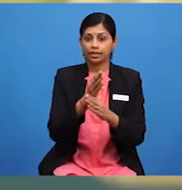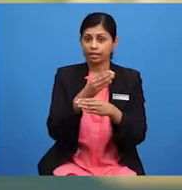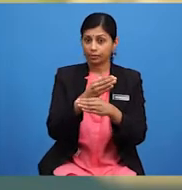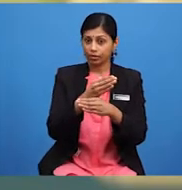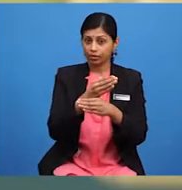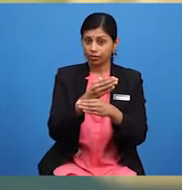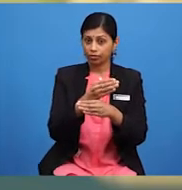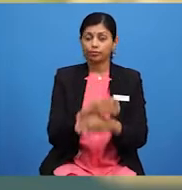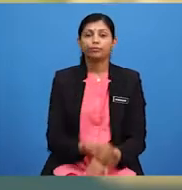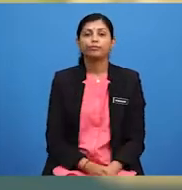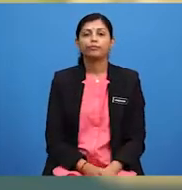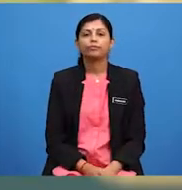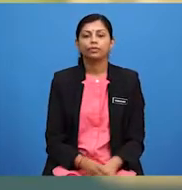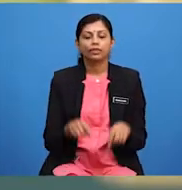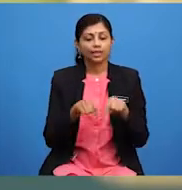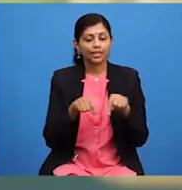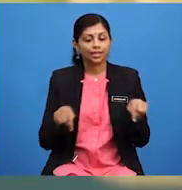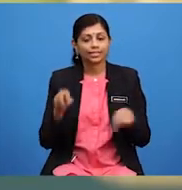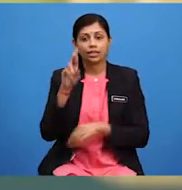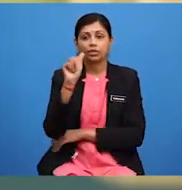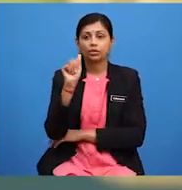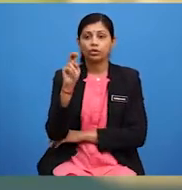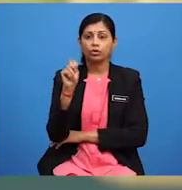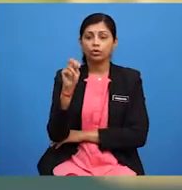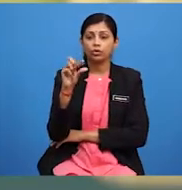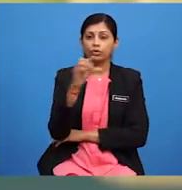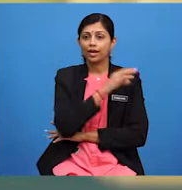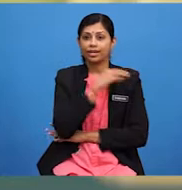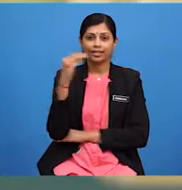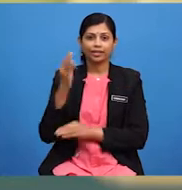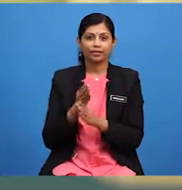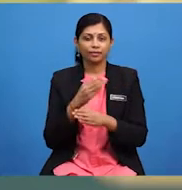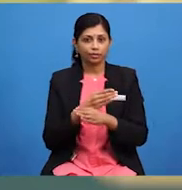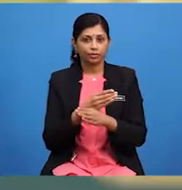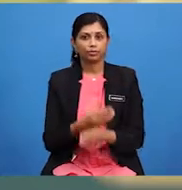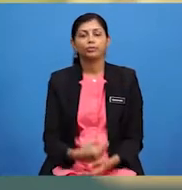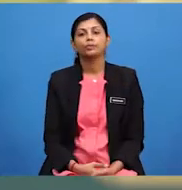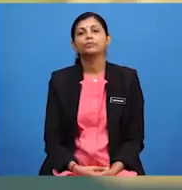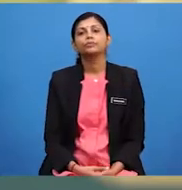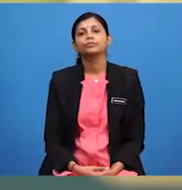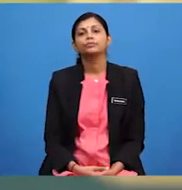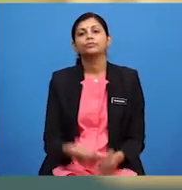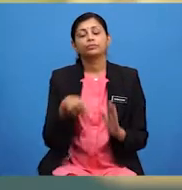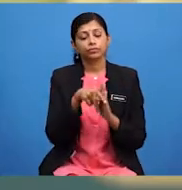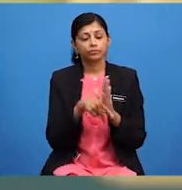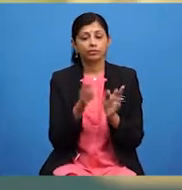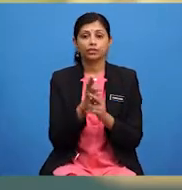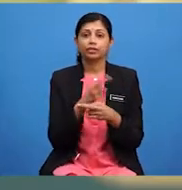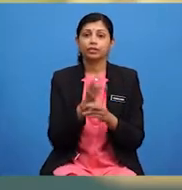iaitu garisan, ruang dan bentuk serta prinsip reka bentuk